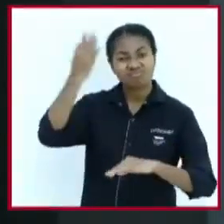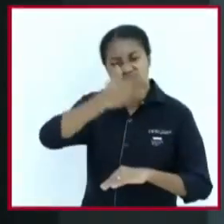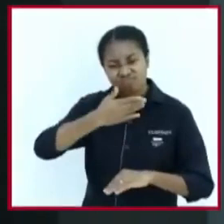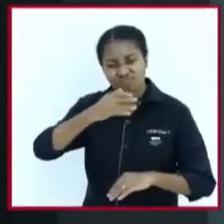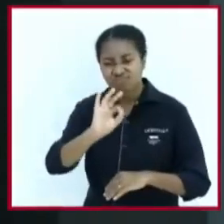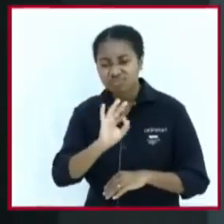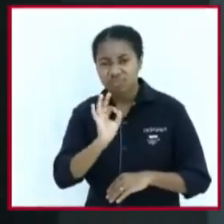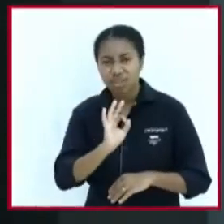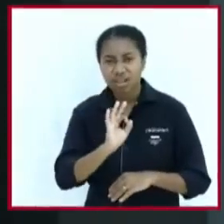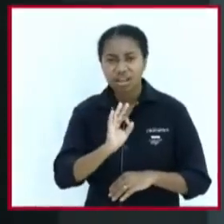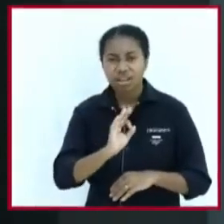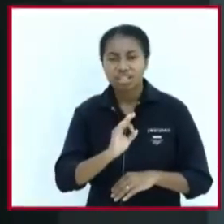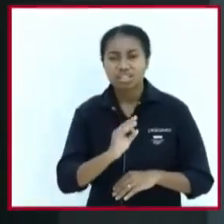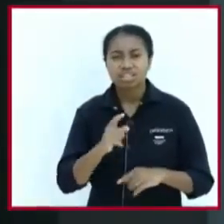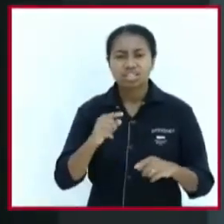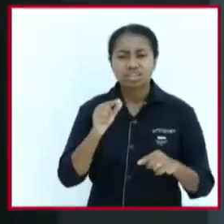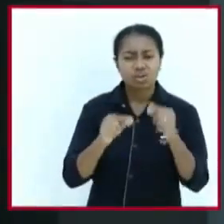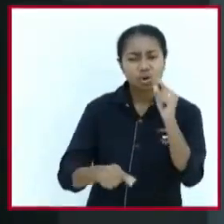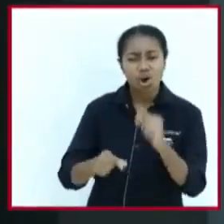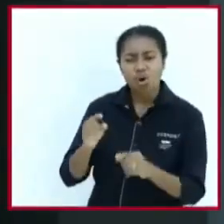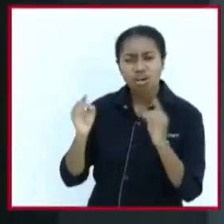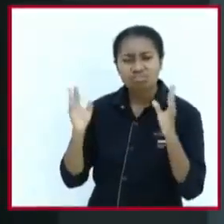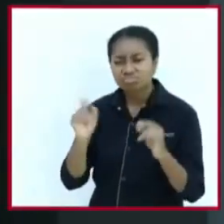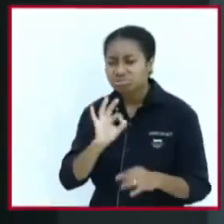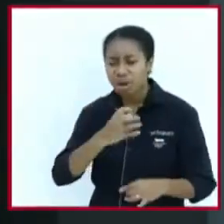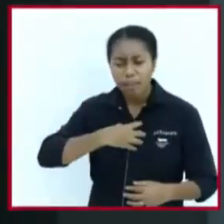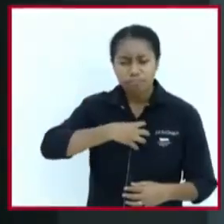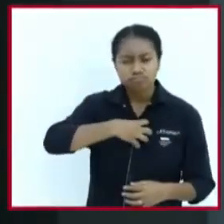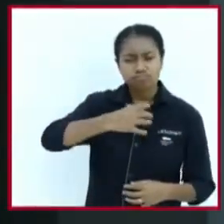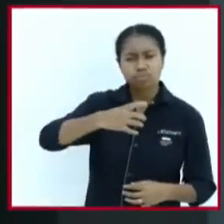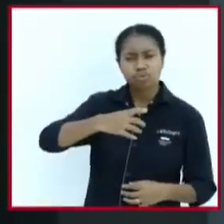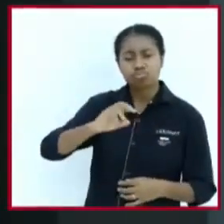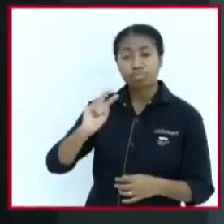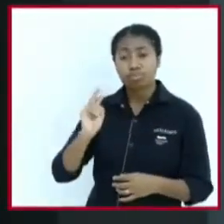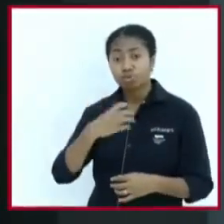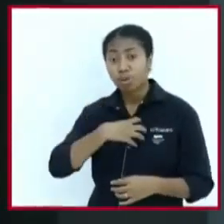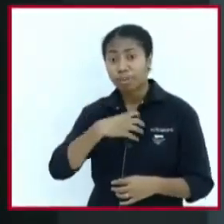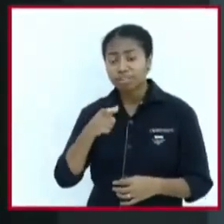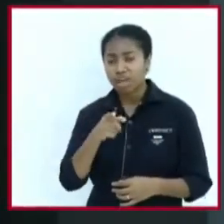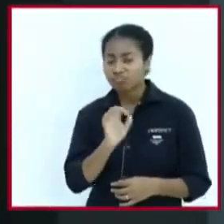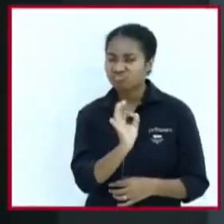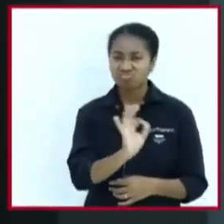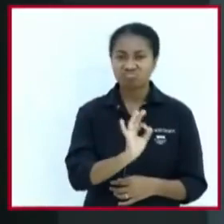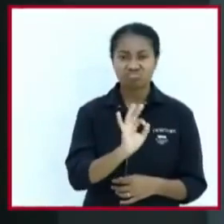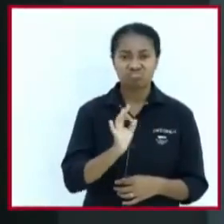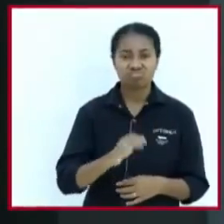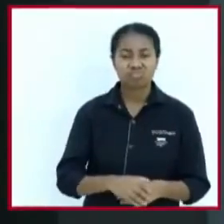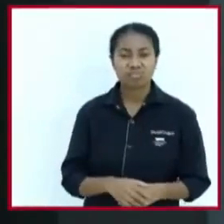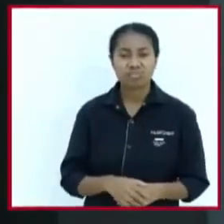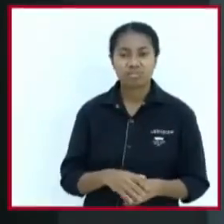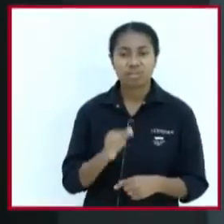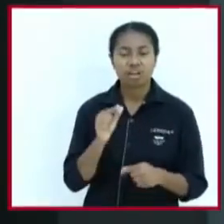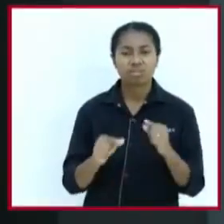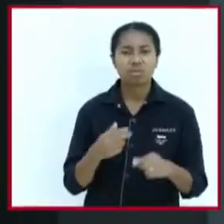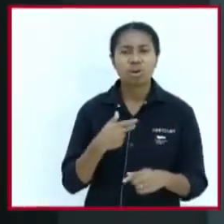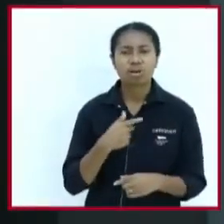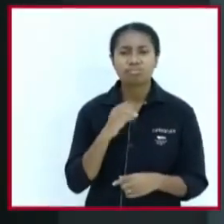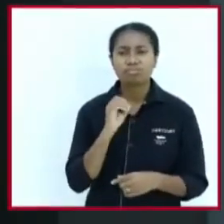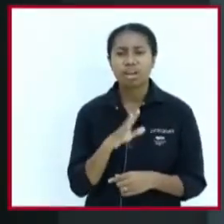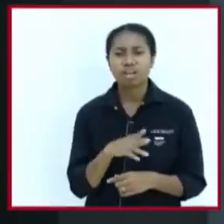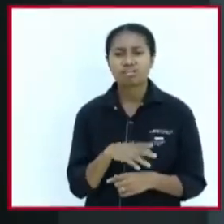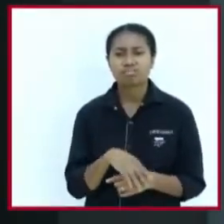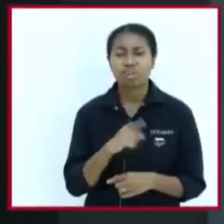tampak peduli dengan kepercayaan Hai jangan kalap ada yang bilang tahun depan